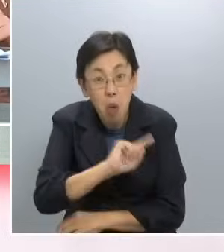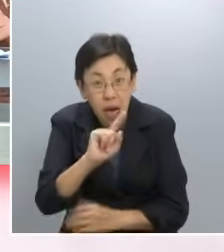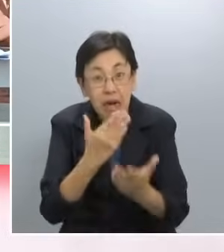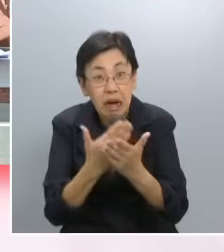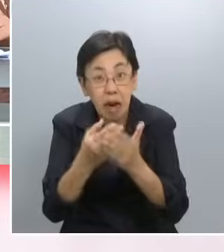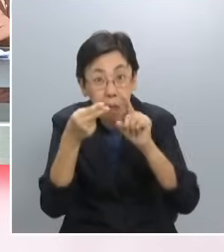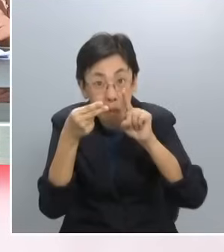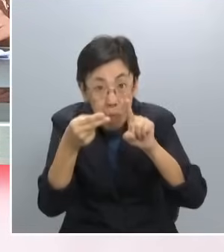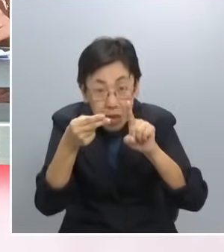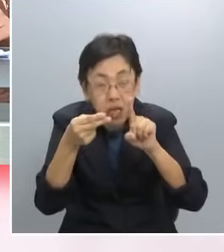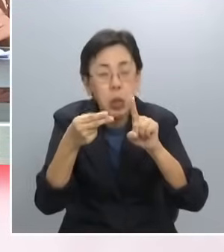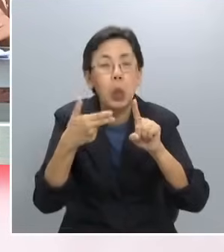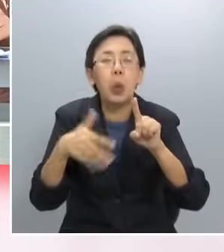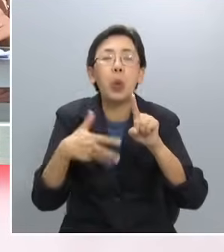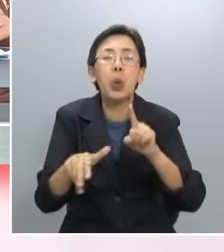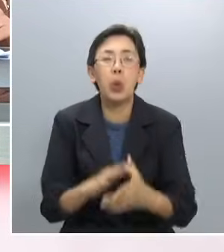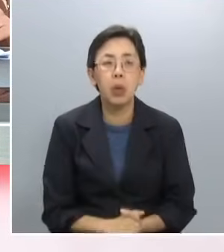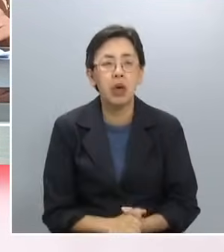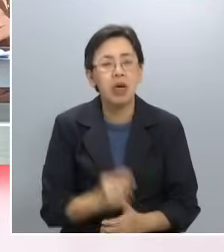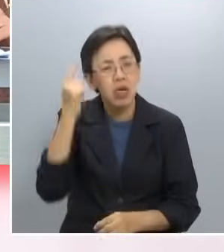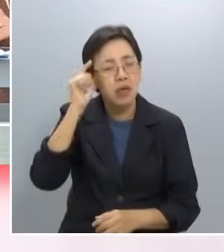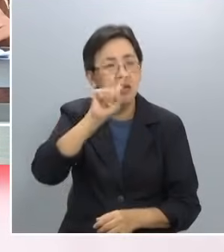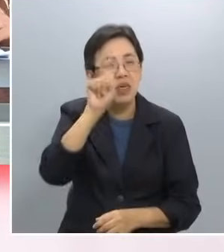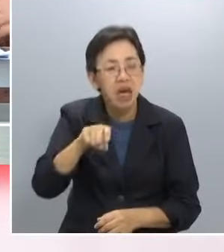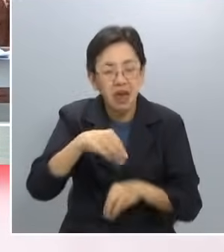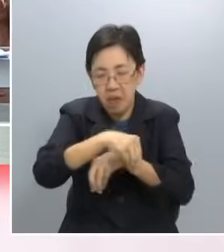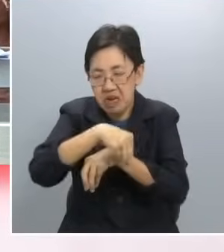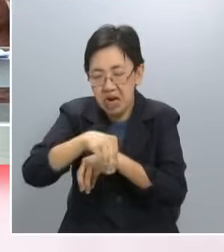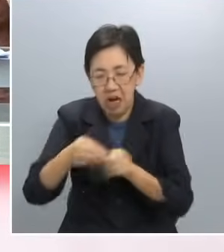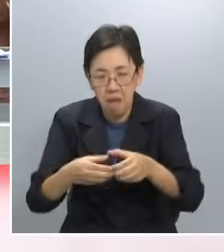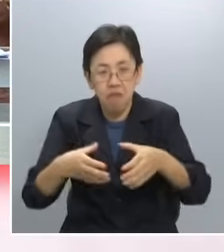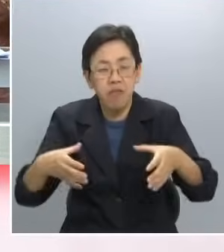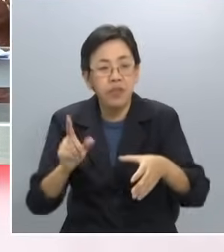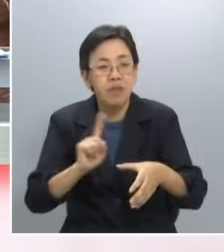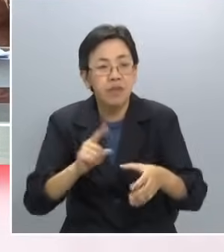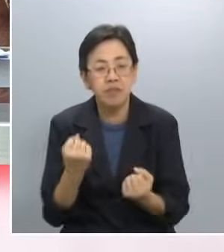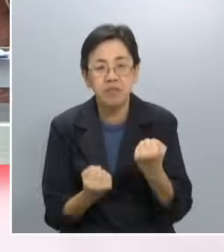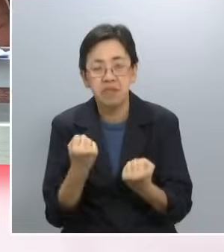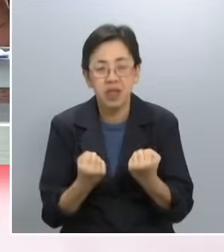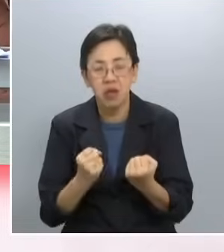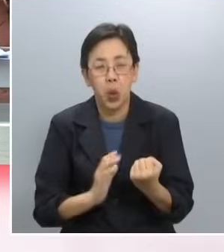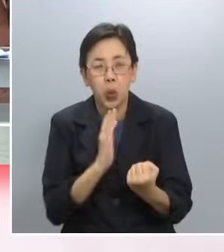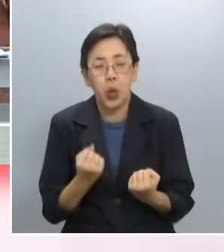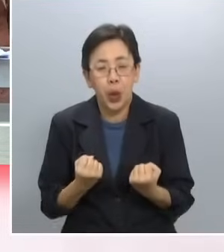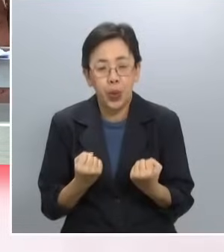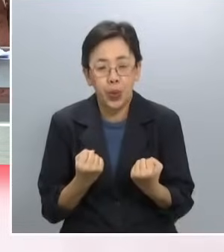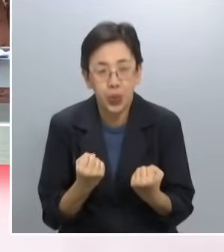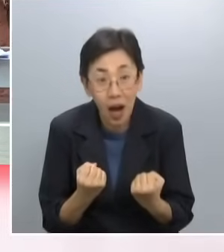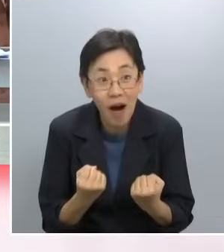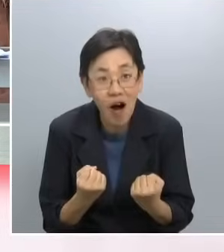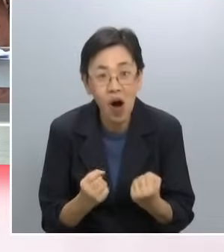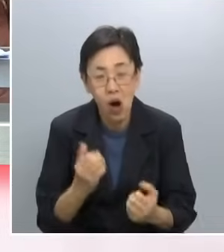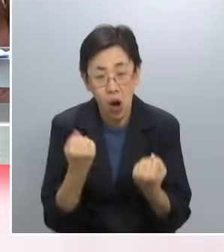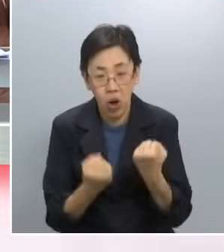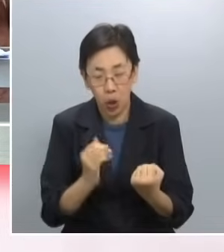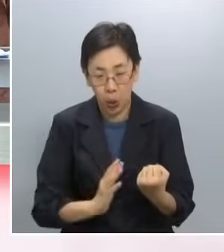มากวันละ 10,000บาทแล้วเขากำลังสงสัยว่าเป็นเครือข่ายเพราะว่าคนในเครือข่ายขับเอาผาดมาตอนเจอเจ้าหน้าที่รถหรูนะ